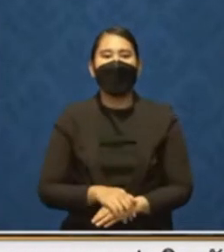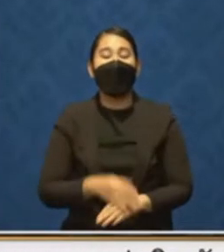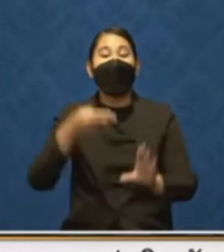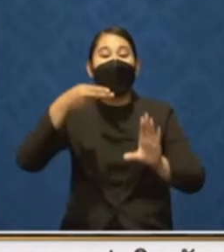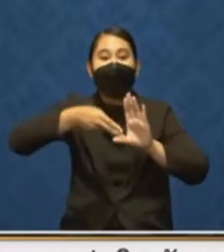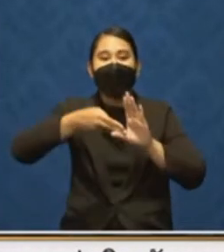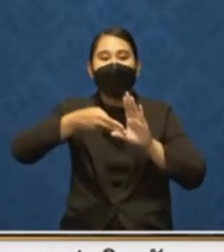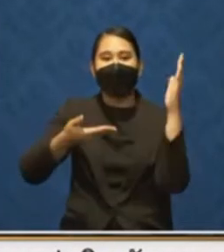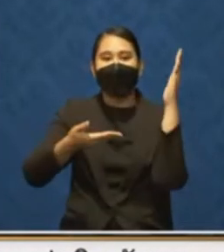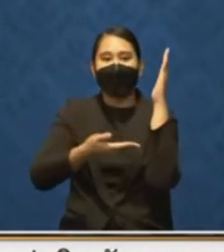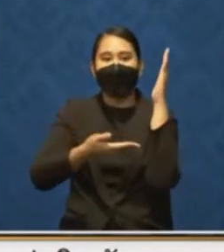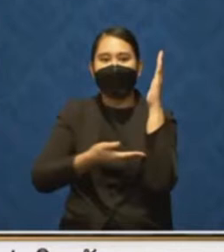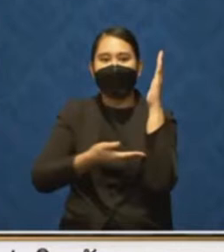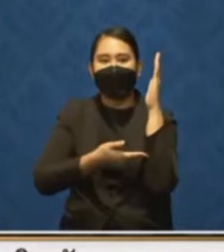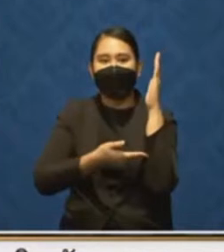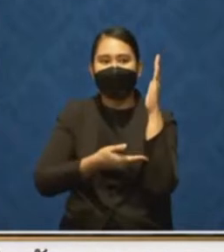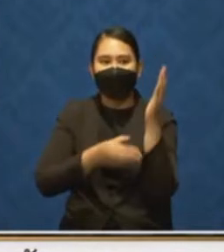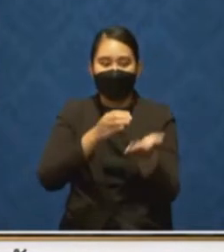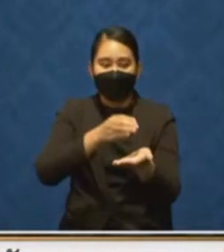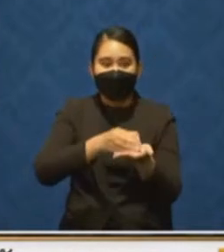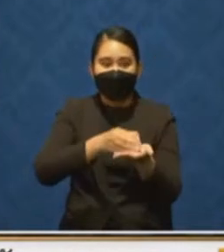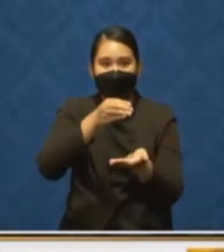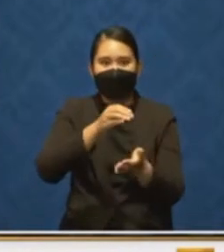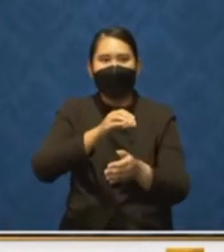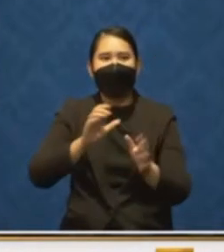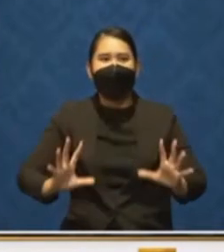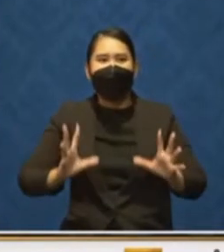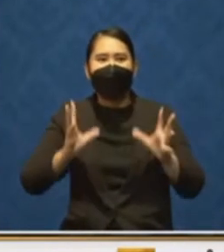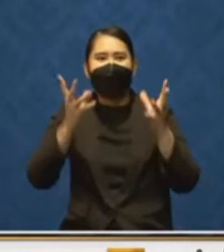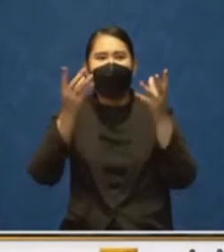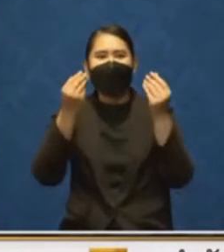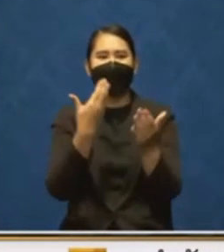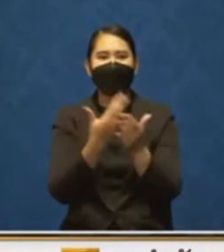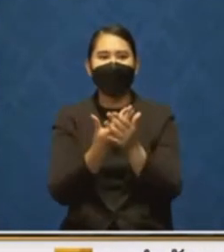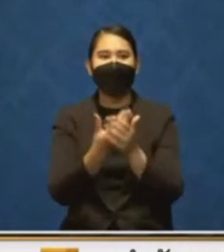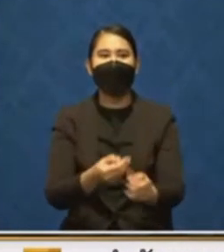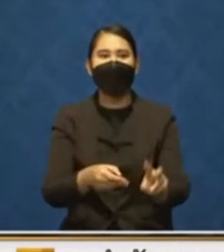หายไป 2,000100ล้านบาท